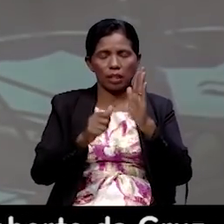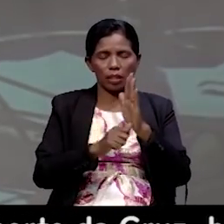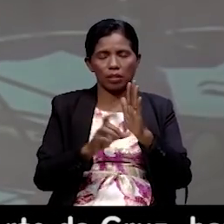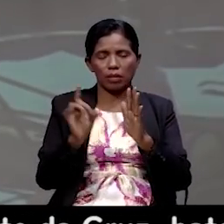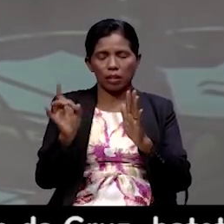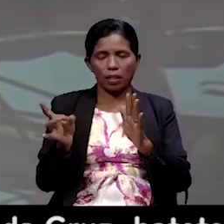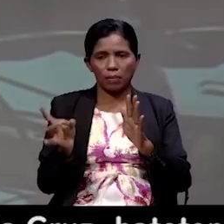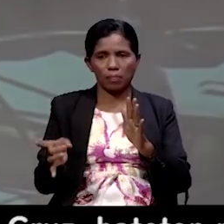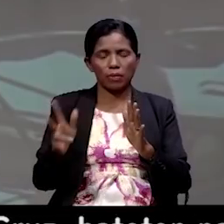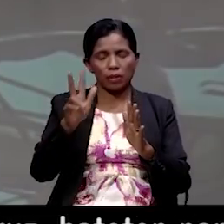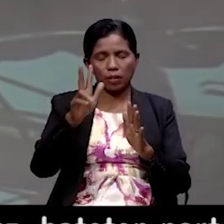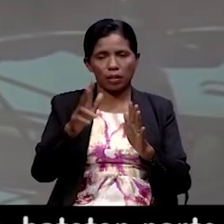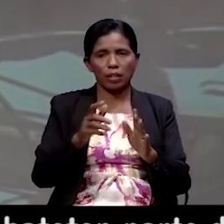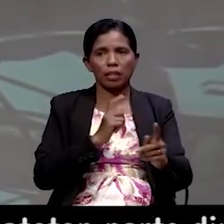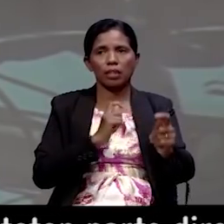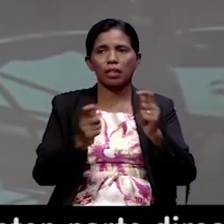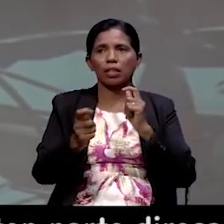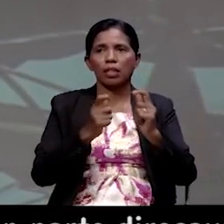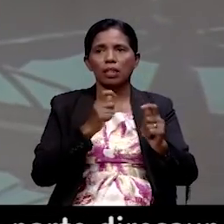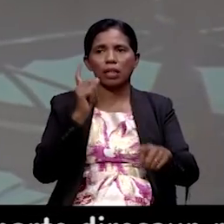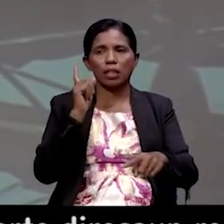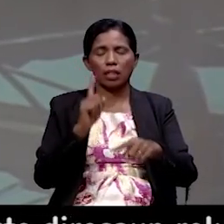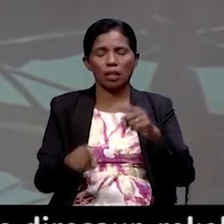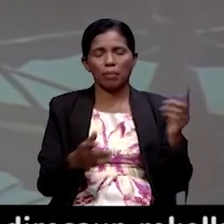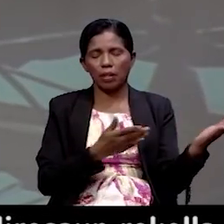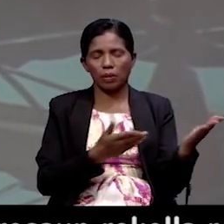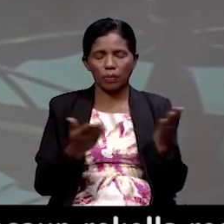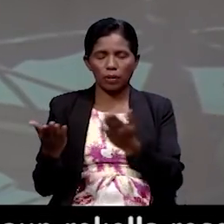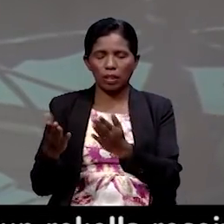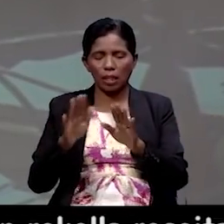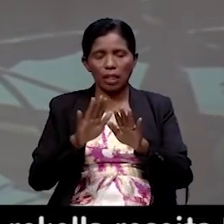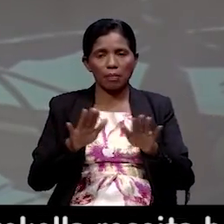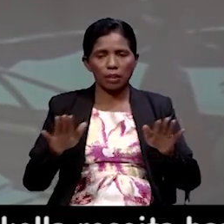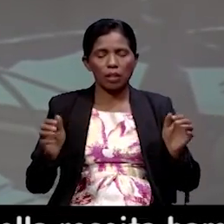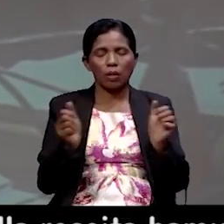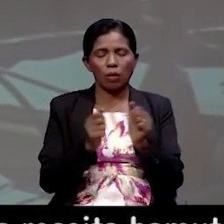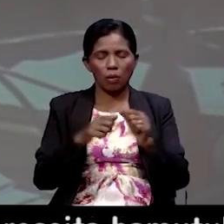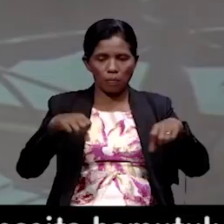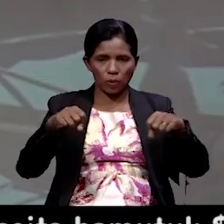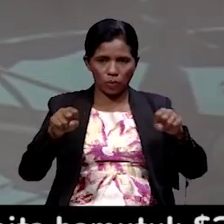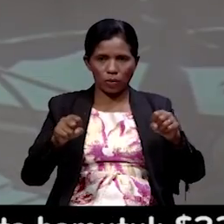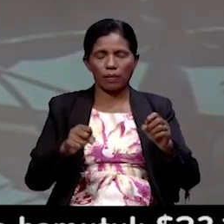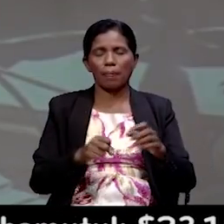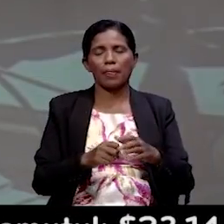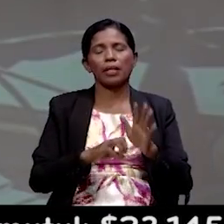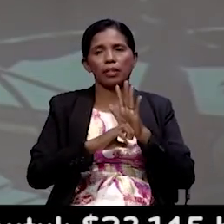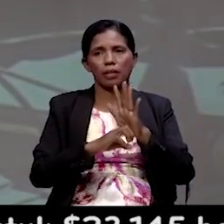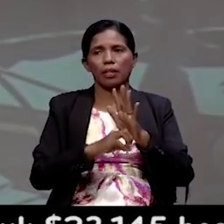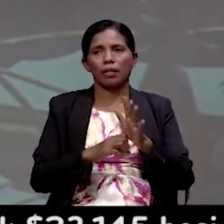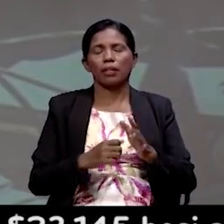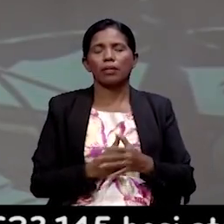conaba, ato transporta, labela transporta la barra de sira ro motorizada. Por exemplo, Renaba de Rané,